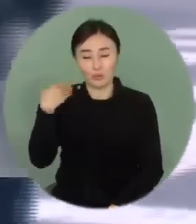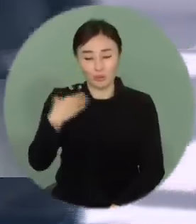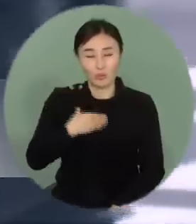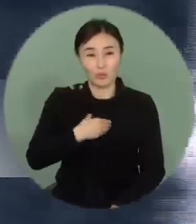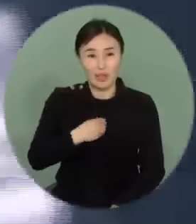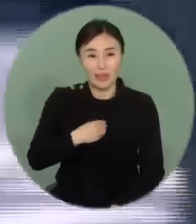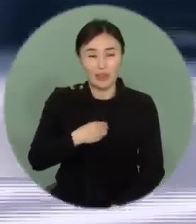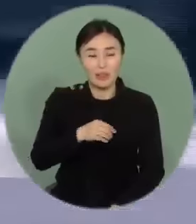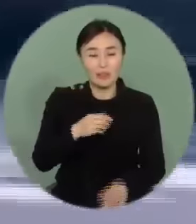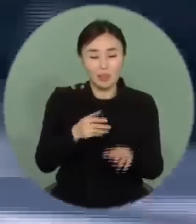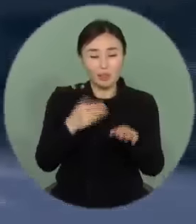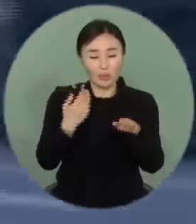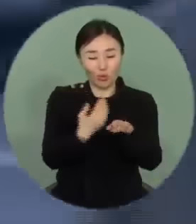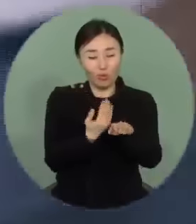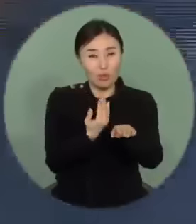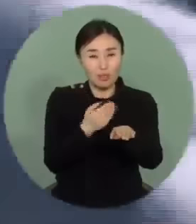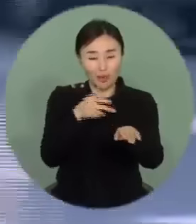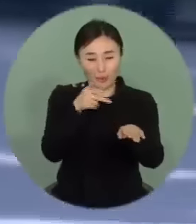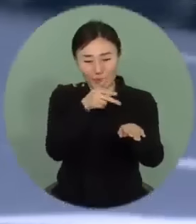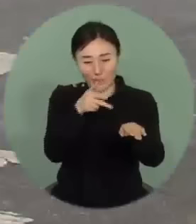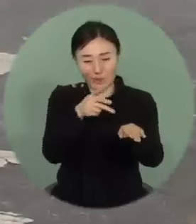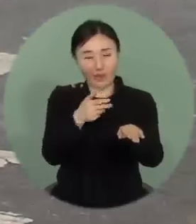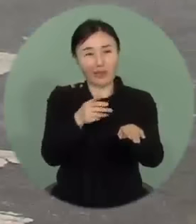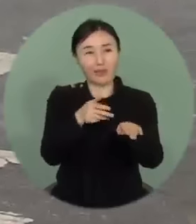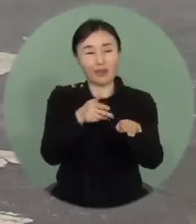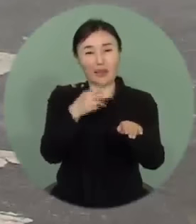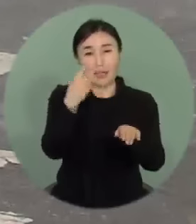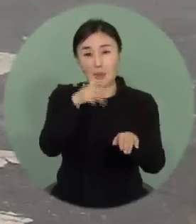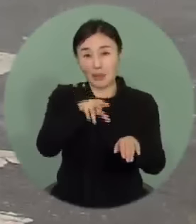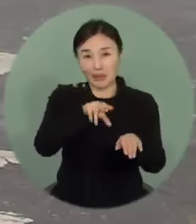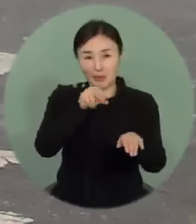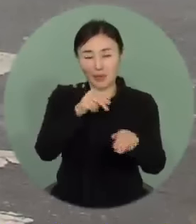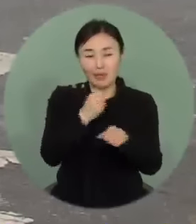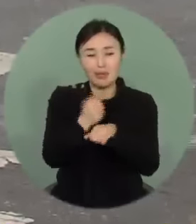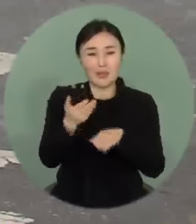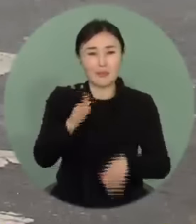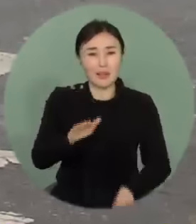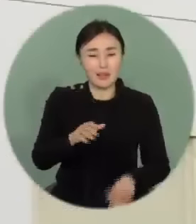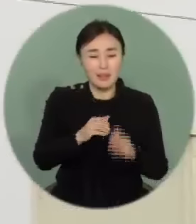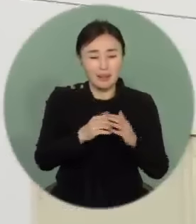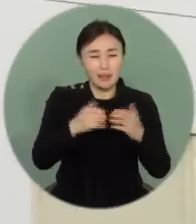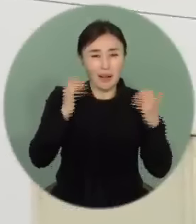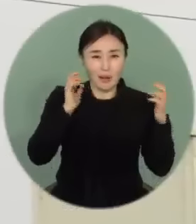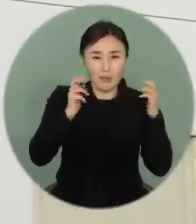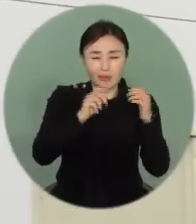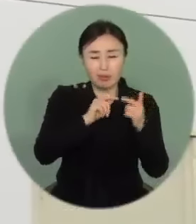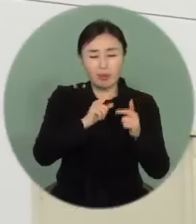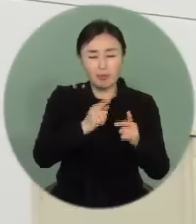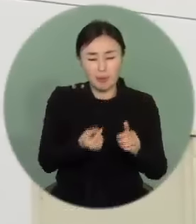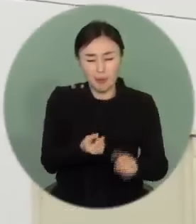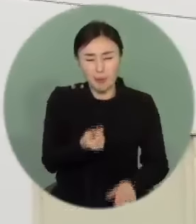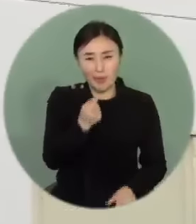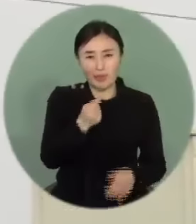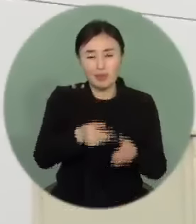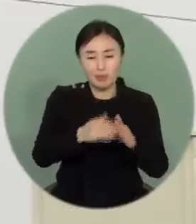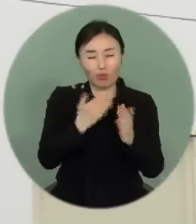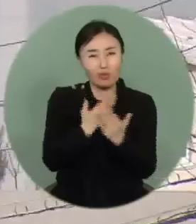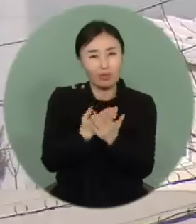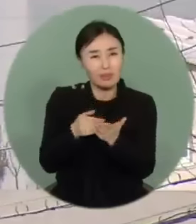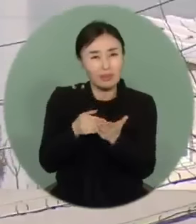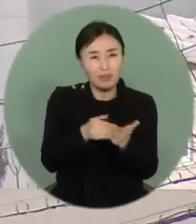무안에서도 각각 후면 무인 단속 카메라가 설치됐지만 경찰은 업체 측에 신속한 처리를 요청한다는 말뿐 모두